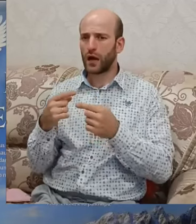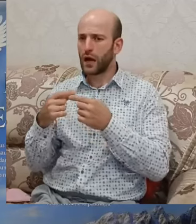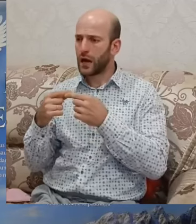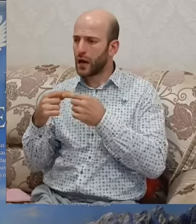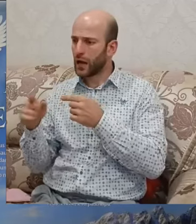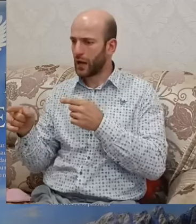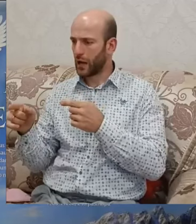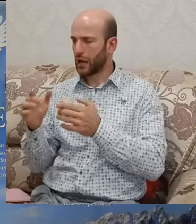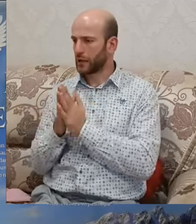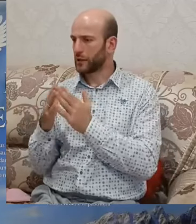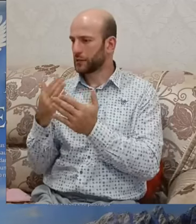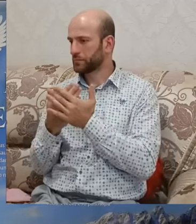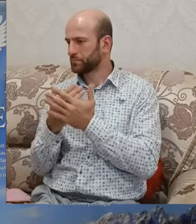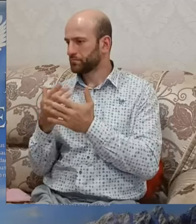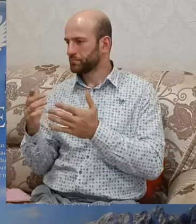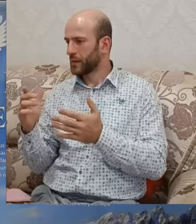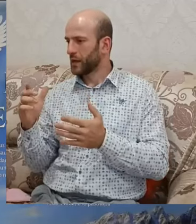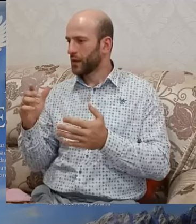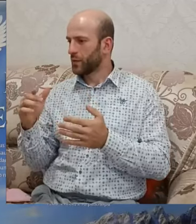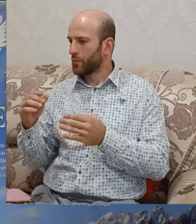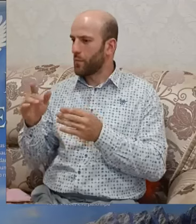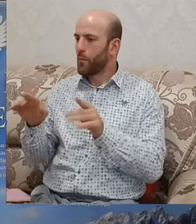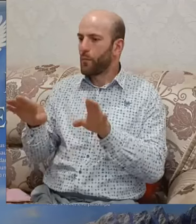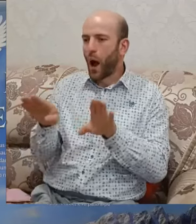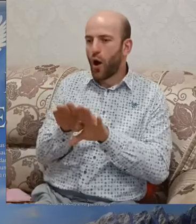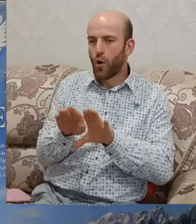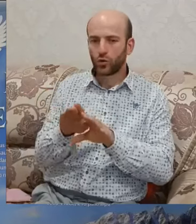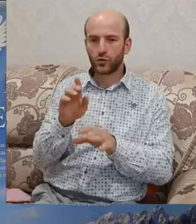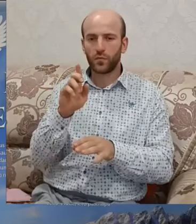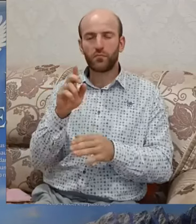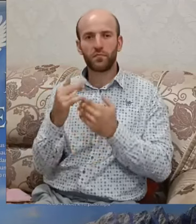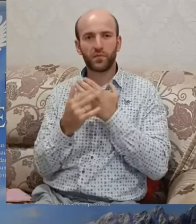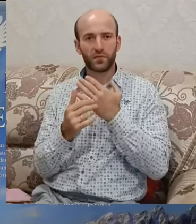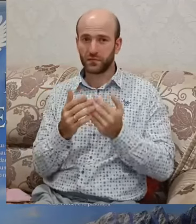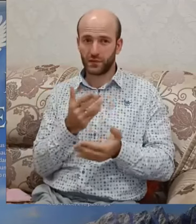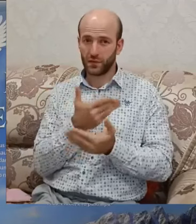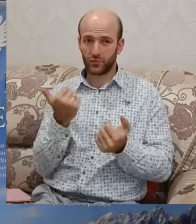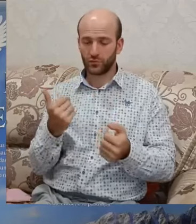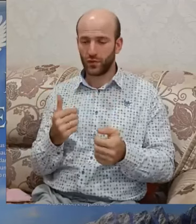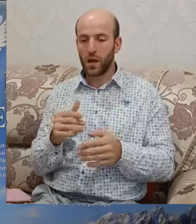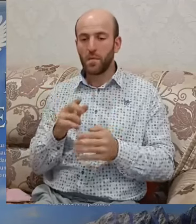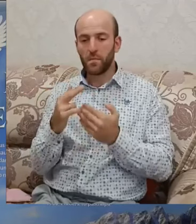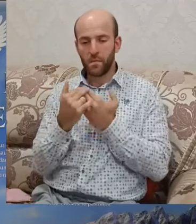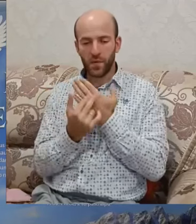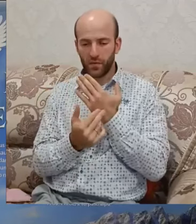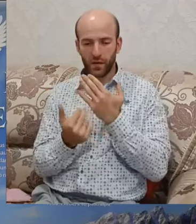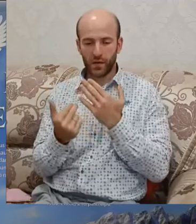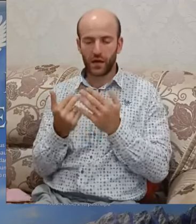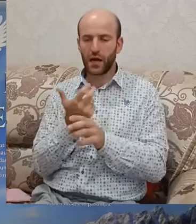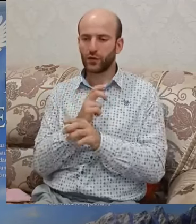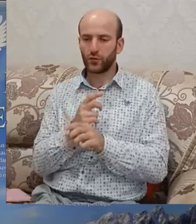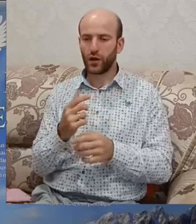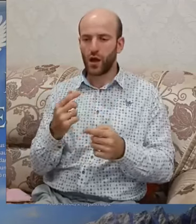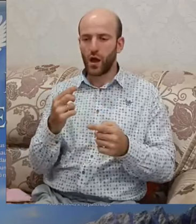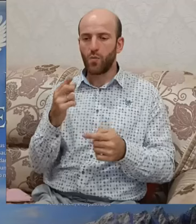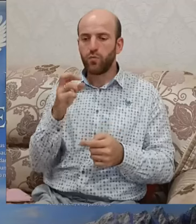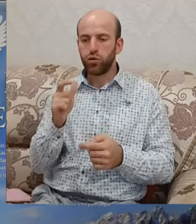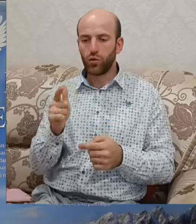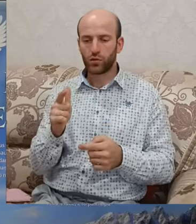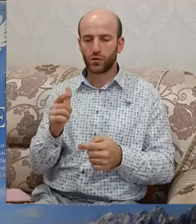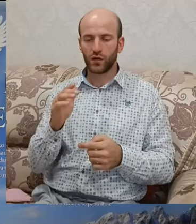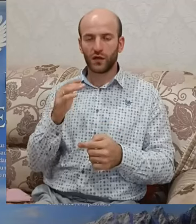Biblija. Нету такой книги, как Библия. Nes Biblija yra Dievas žodžio pavidalu. Потому что Библия это Бог в форме